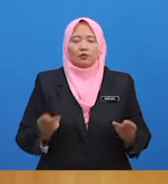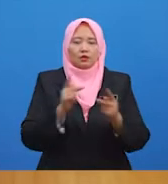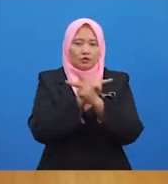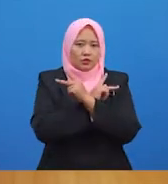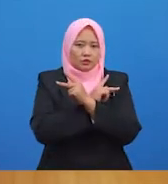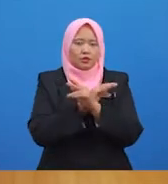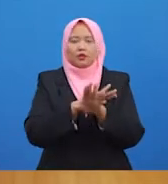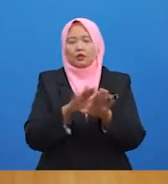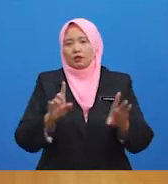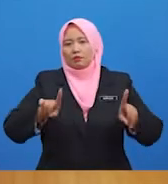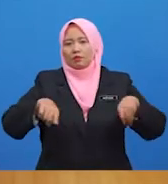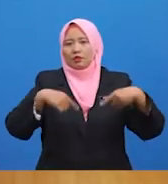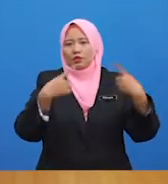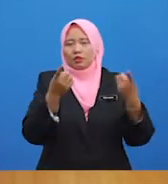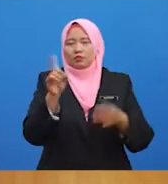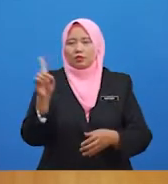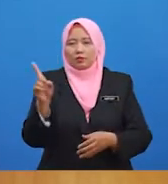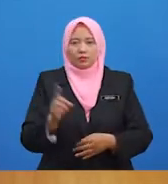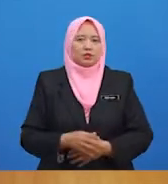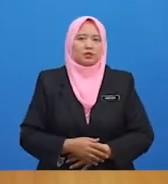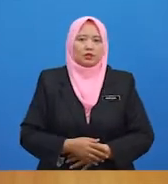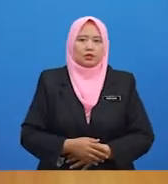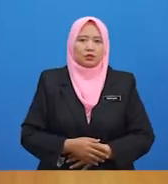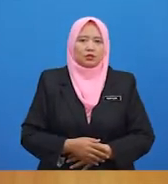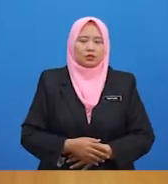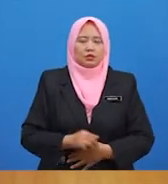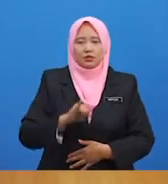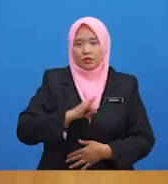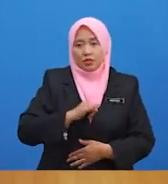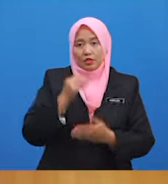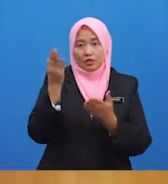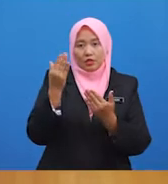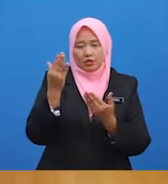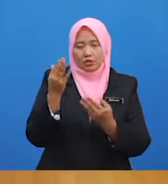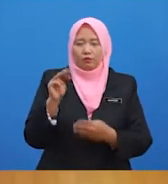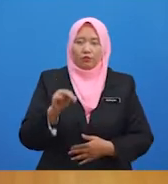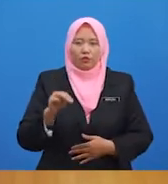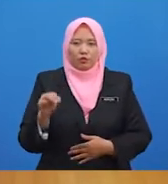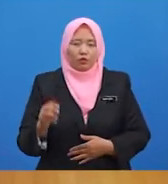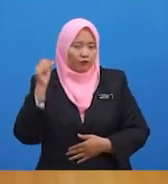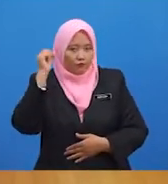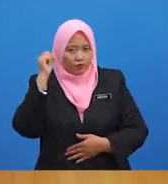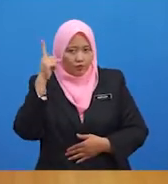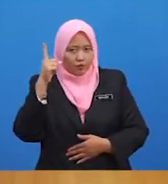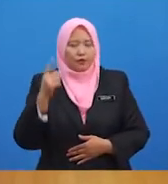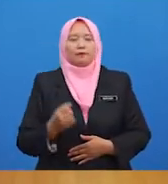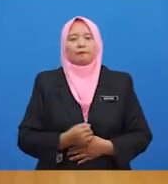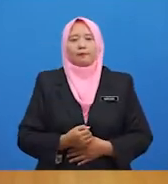Cikgu yakin murid-murid dapat memahami isi pembelajaran sebentar tadi.